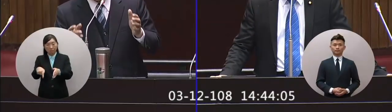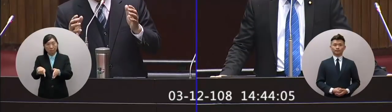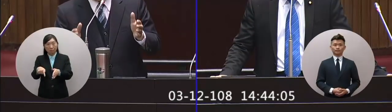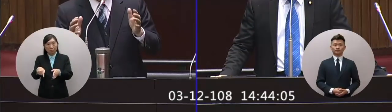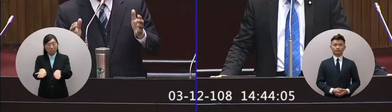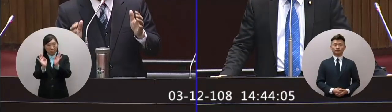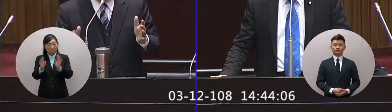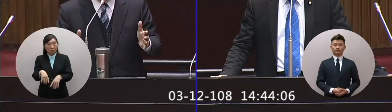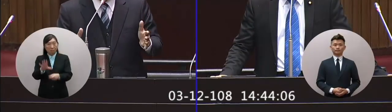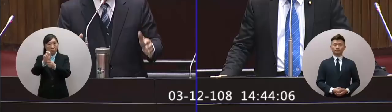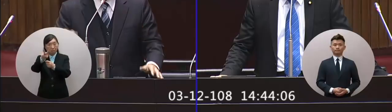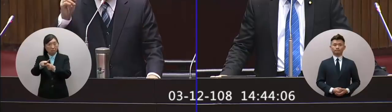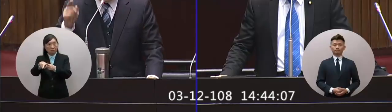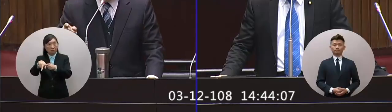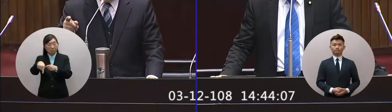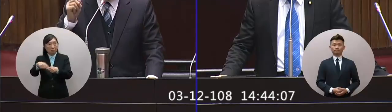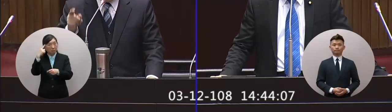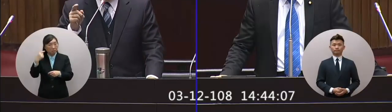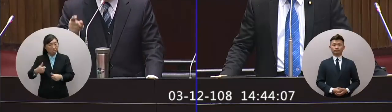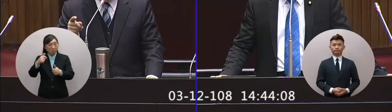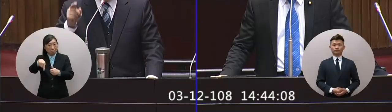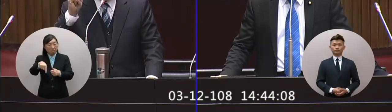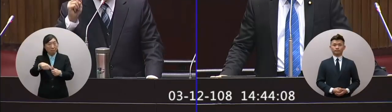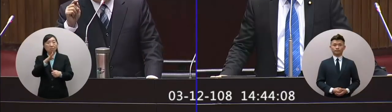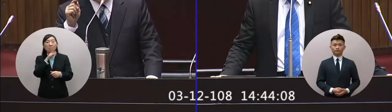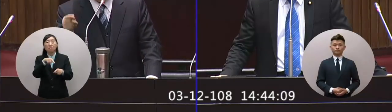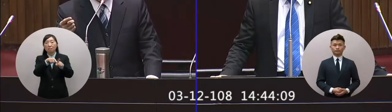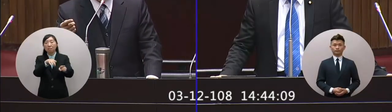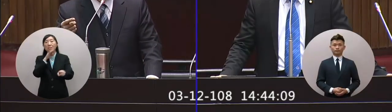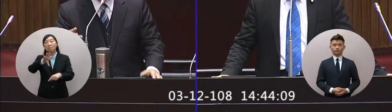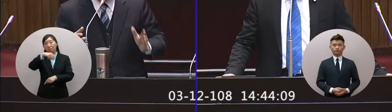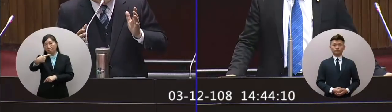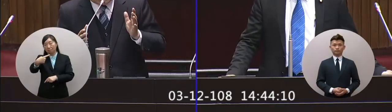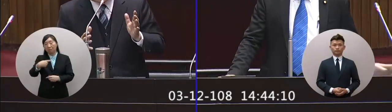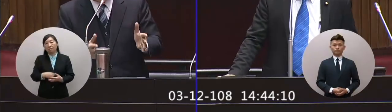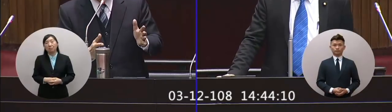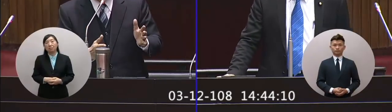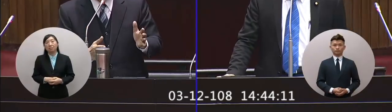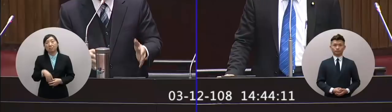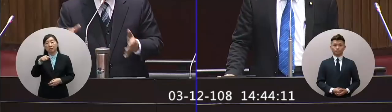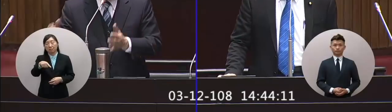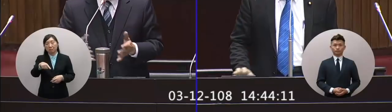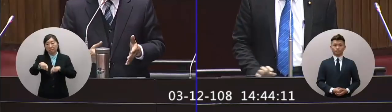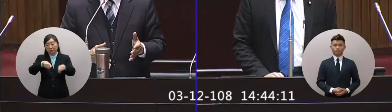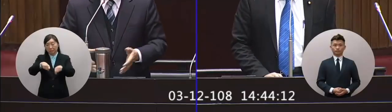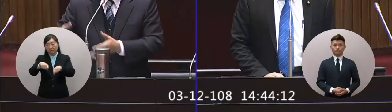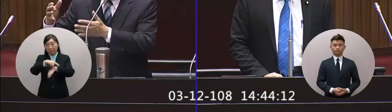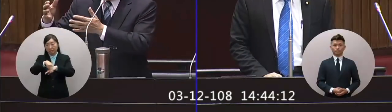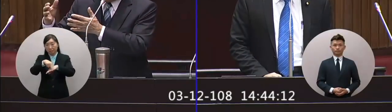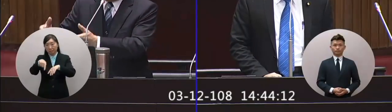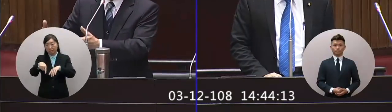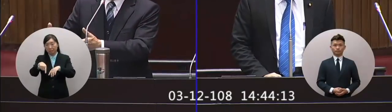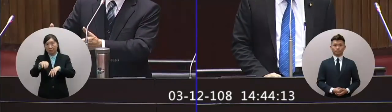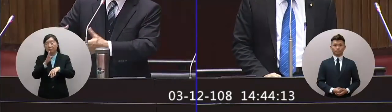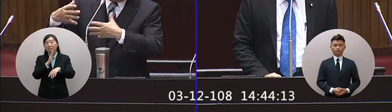二共识台湾方案，就是要追寻统一，要这个进程进一步。